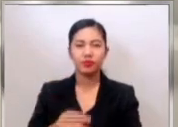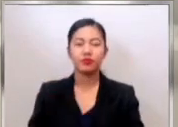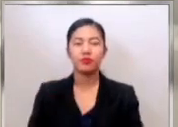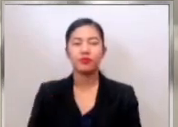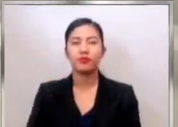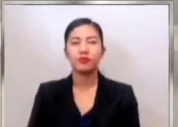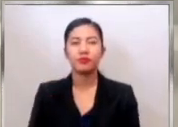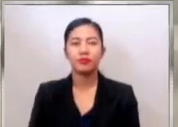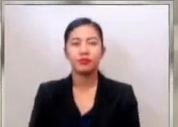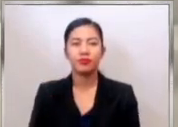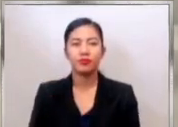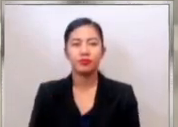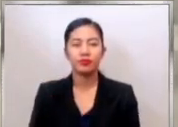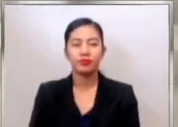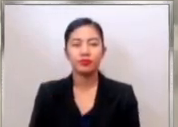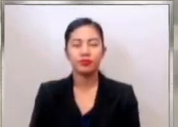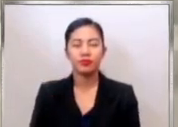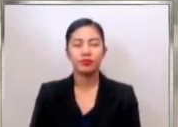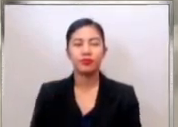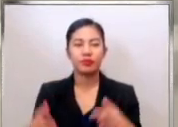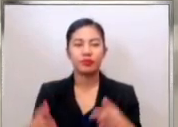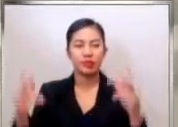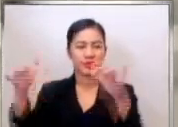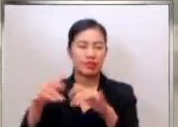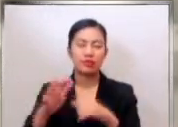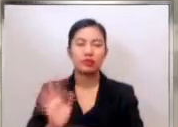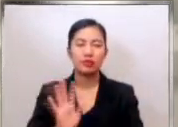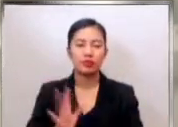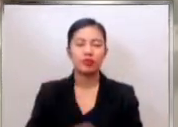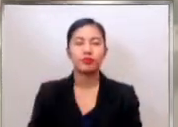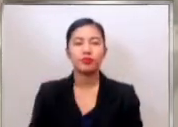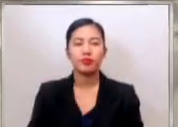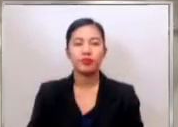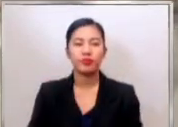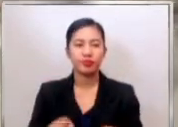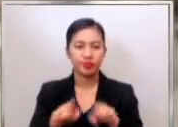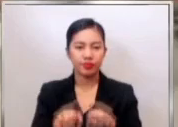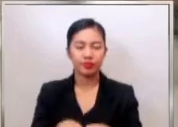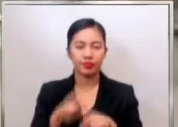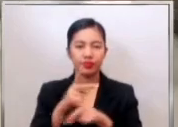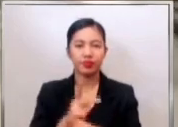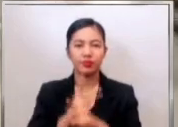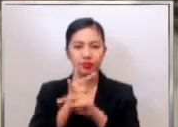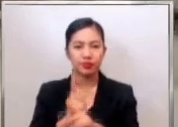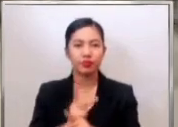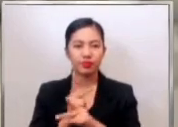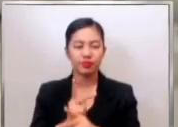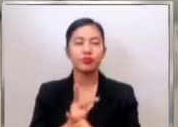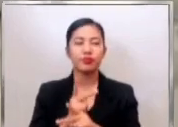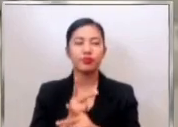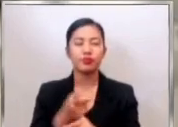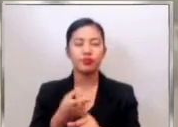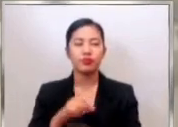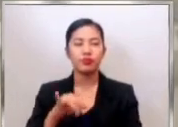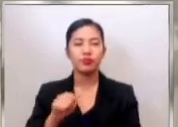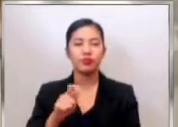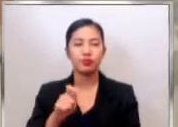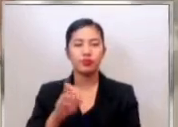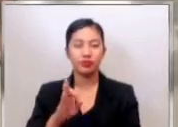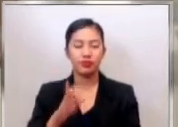lahat, ano, sa kumpulan. At yan na rin ang pag-iingat na ginagawa ng IATF laban nga dito